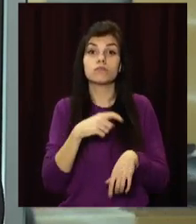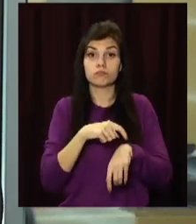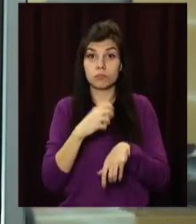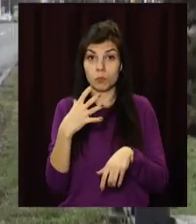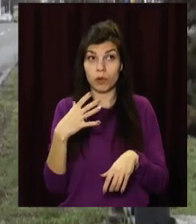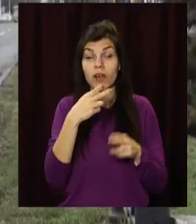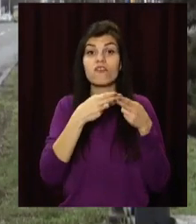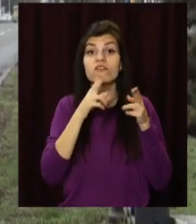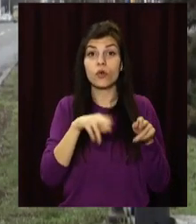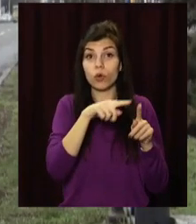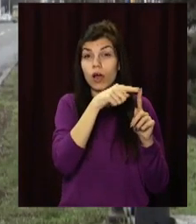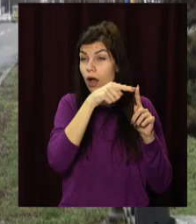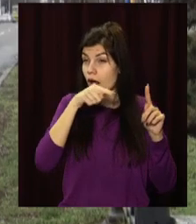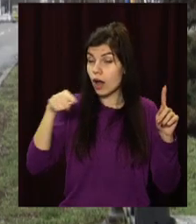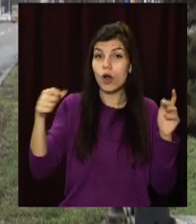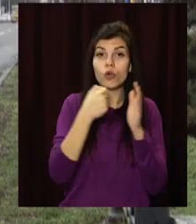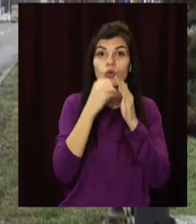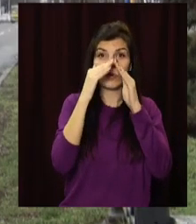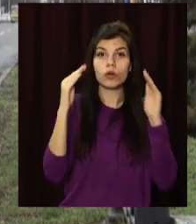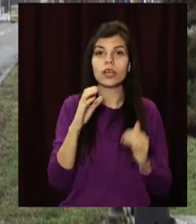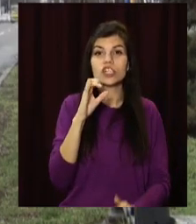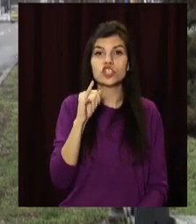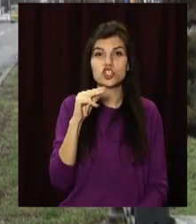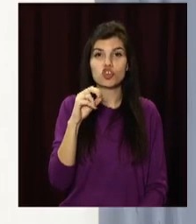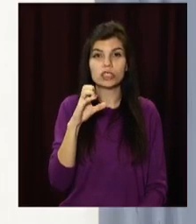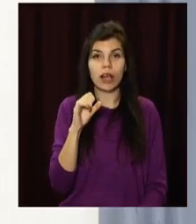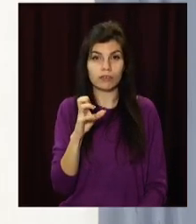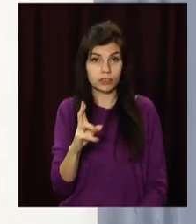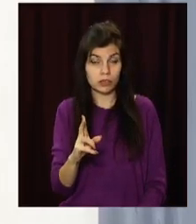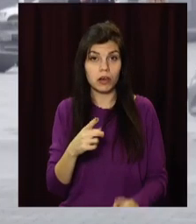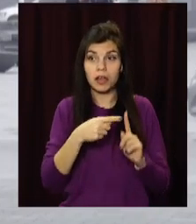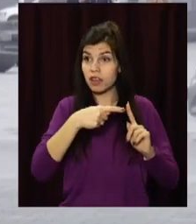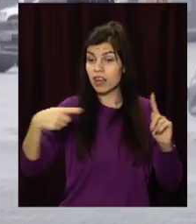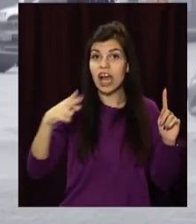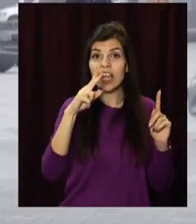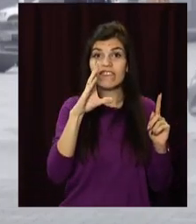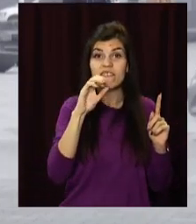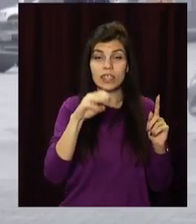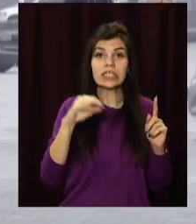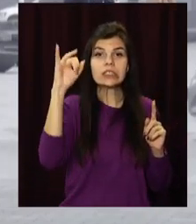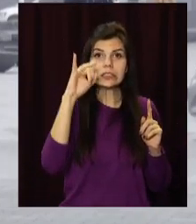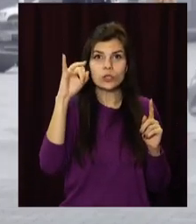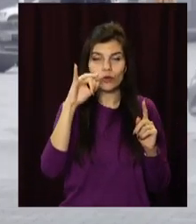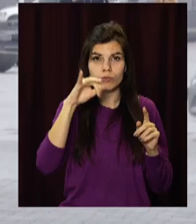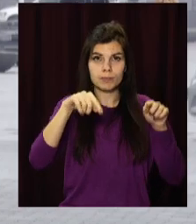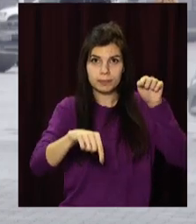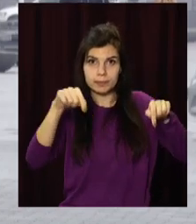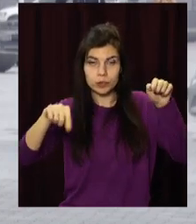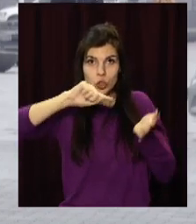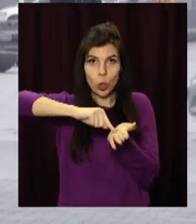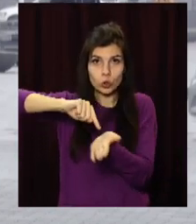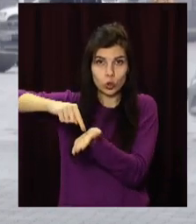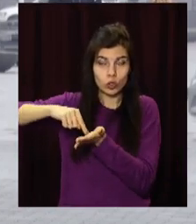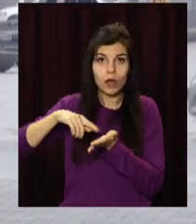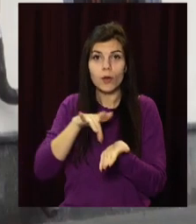патріотизм. А вже завтра, 29 січня, у Дніпрі до 103-ї річниці бою під Крутами відбудеться квест. Він стартує